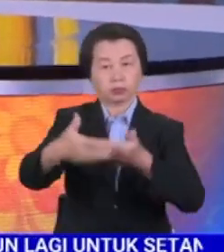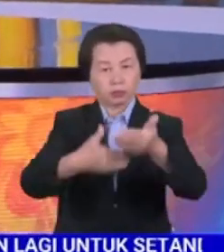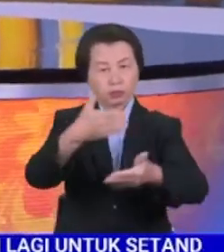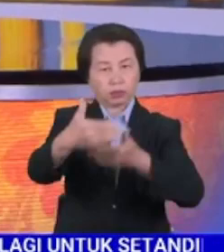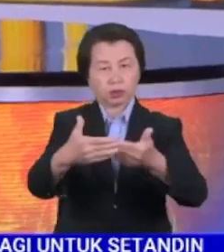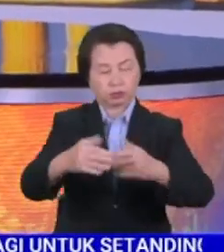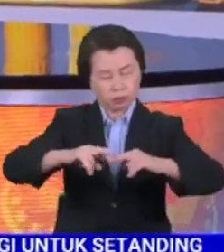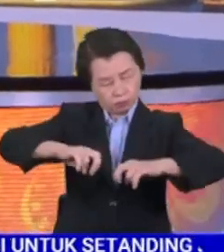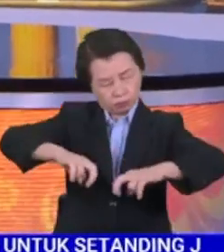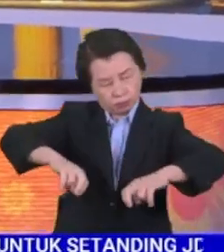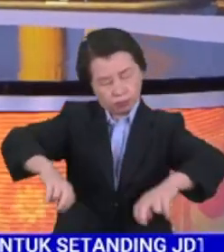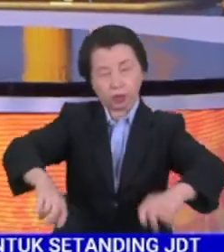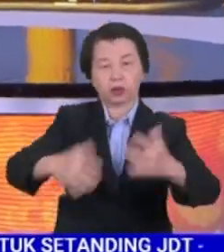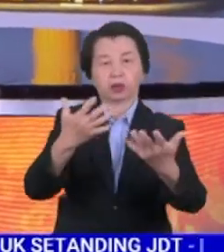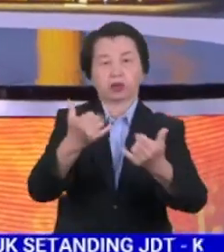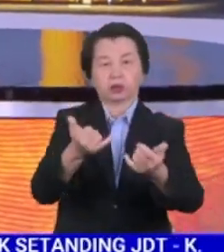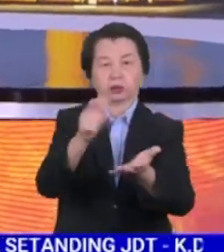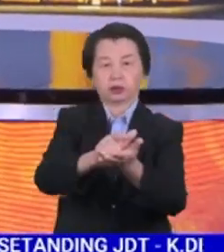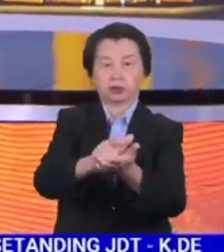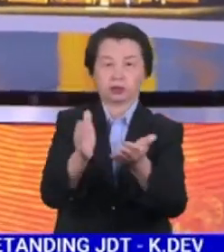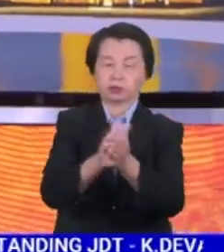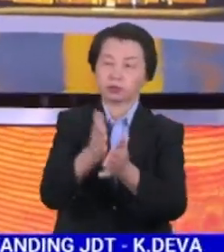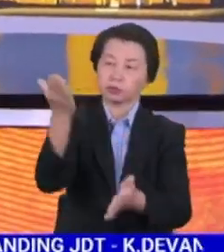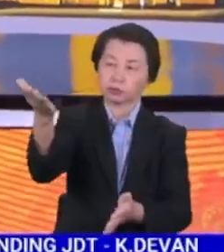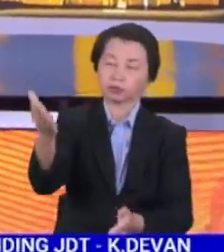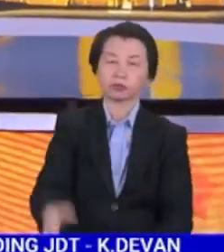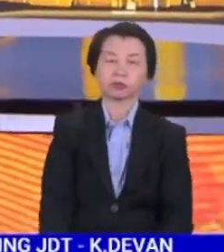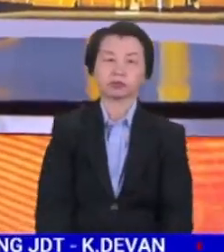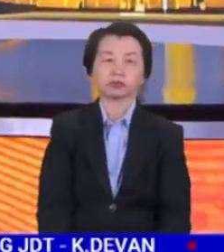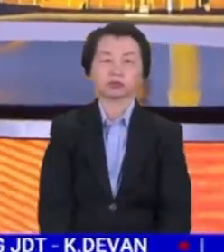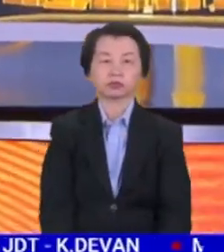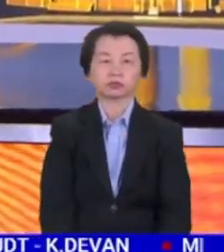majukan penyelidikan. Terus dengan laporannya. Silakan, Redwin.